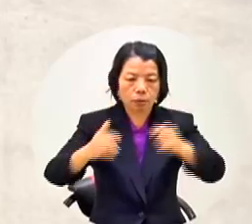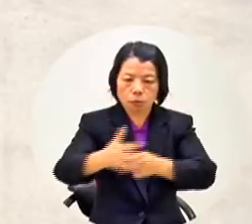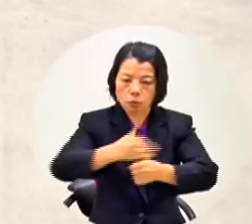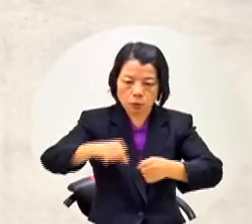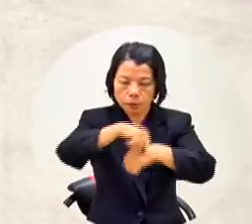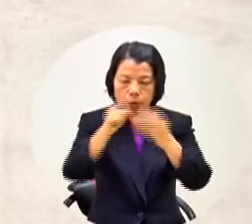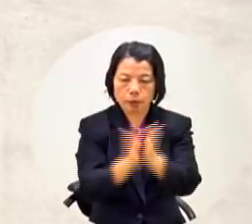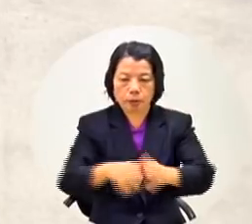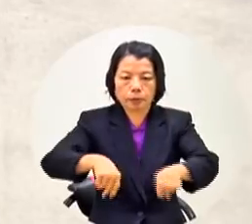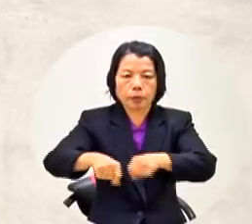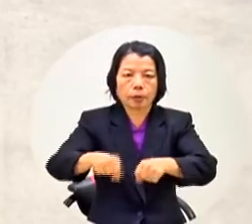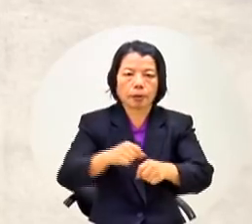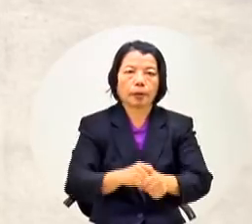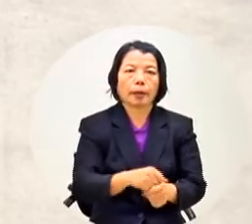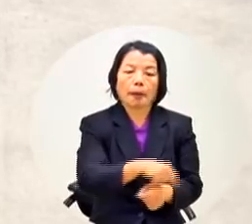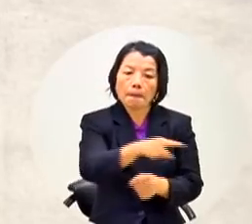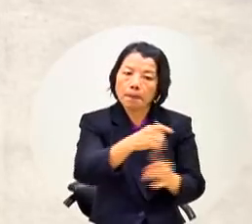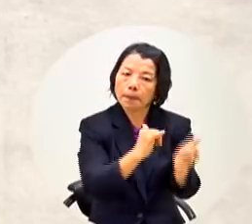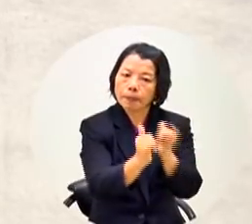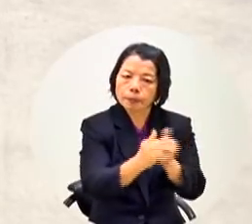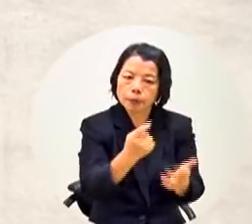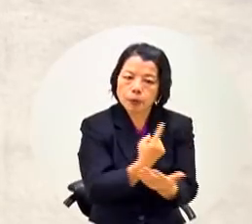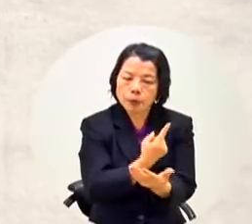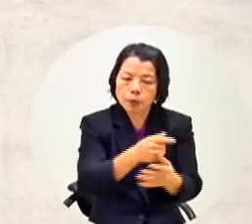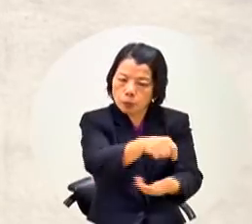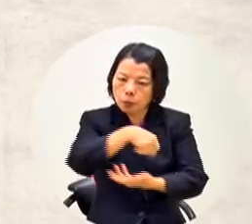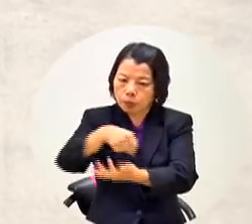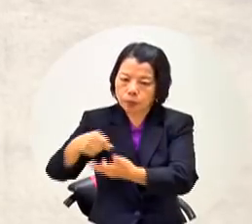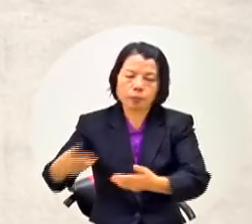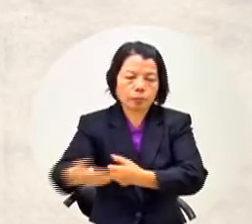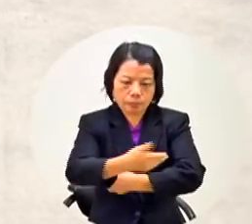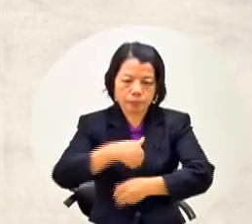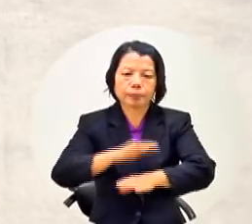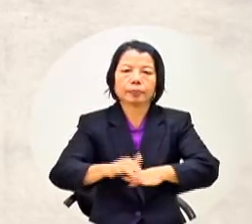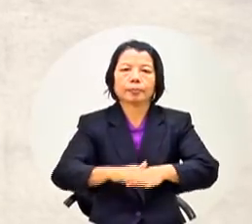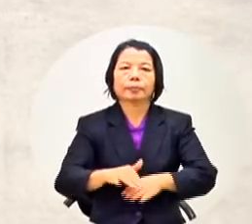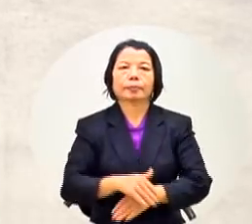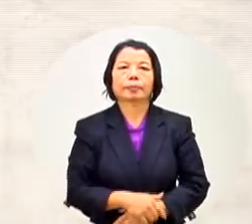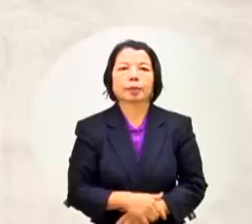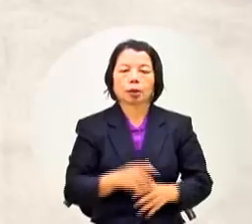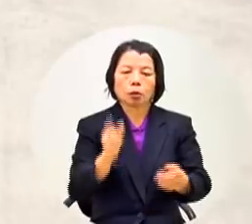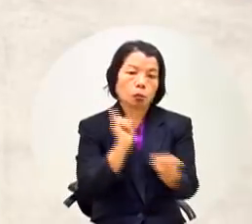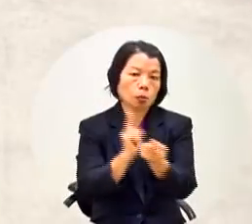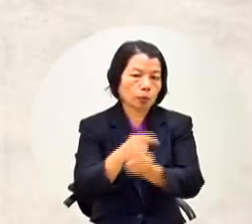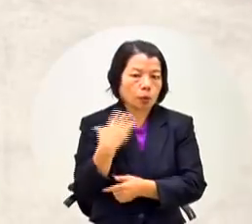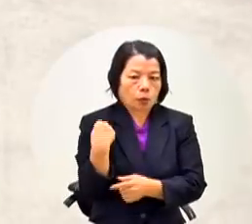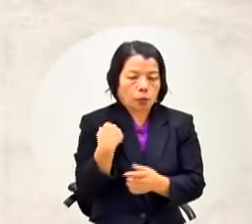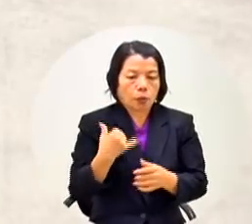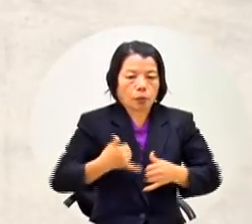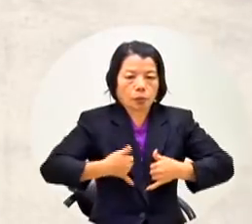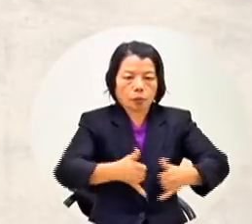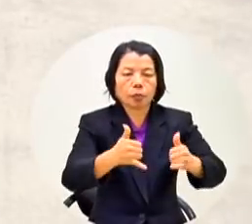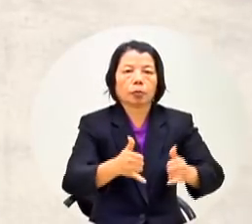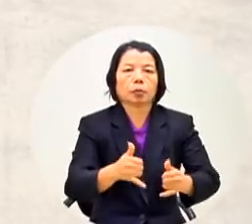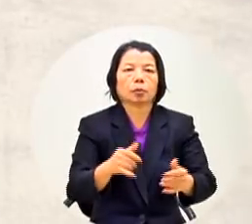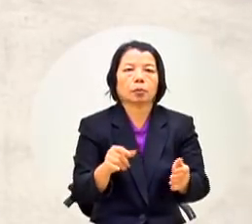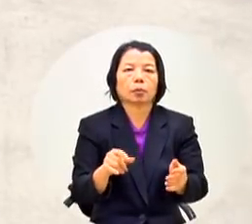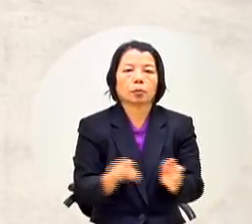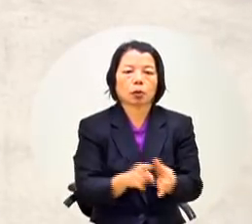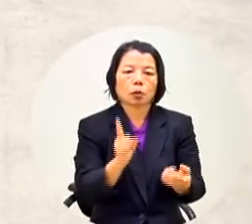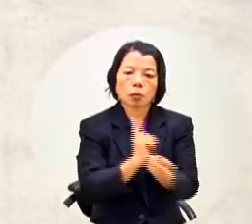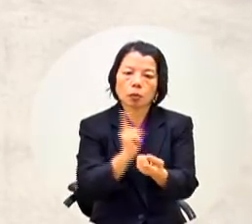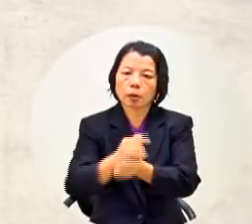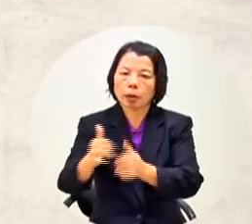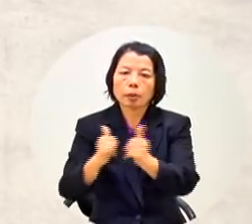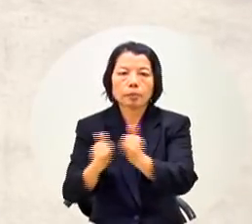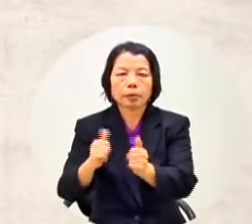会诊。那后续会聚焦于包括沿线的一个优化一个策略、公听说明会、民众意愿回应的说明、地下